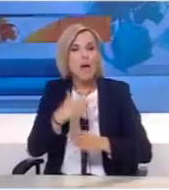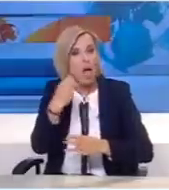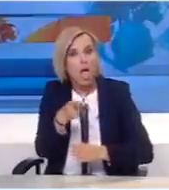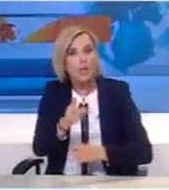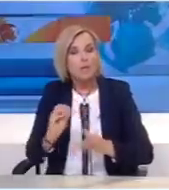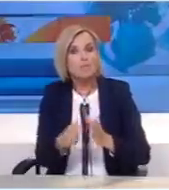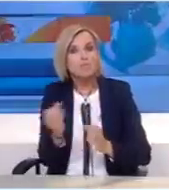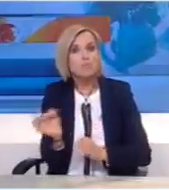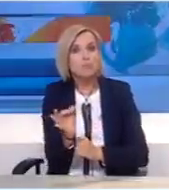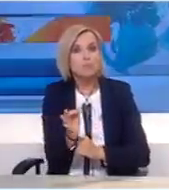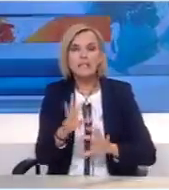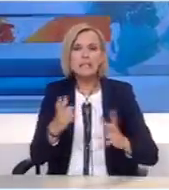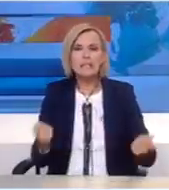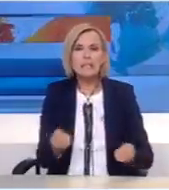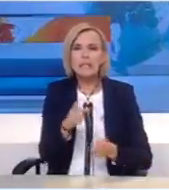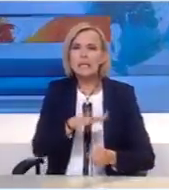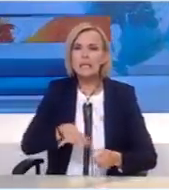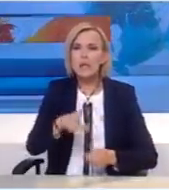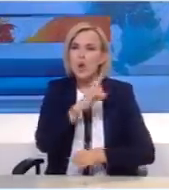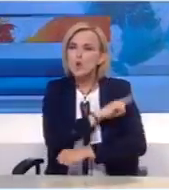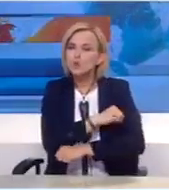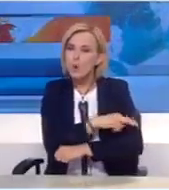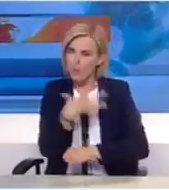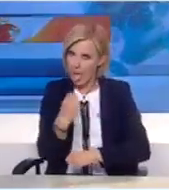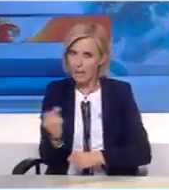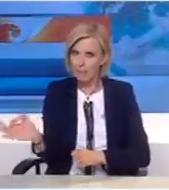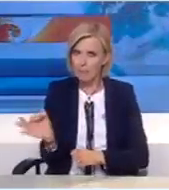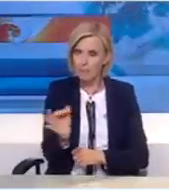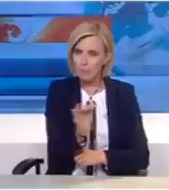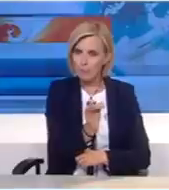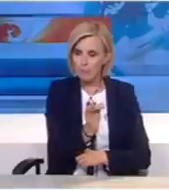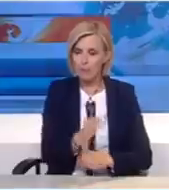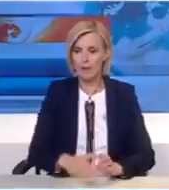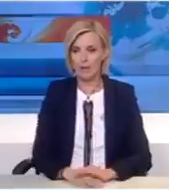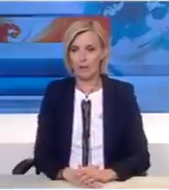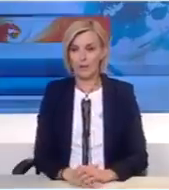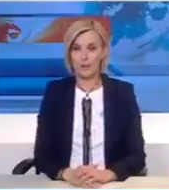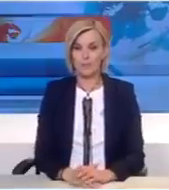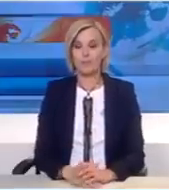Ναι. Καταρχήν θέλω να τονίσω το εξής.